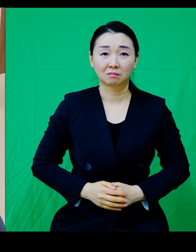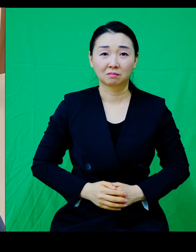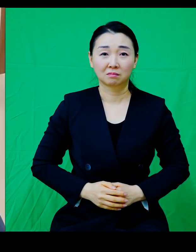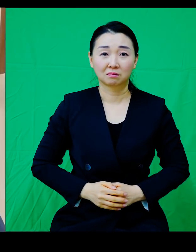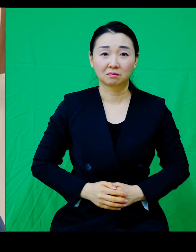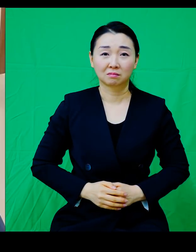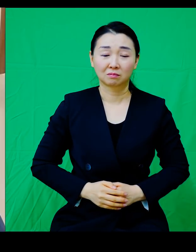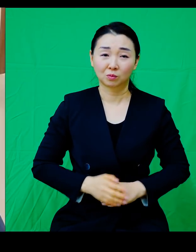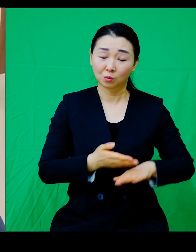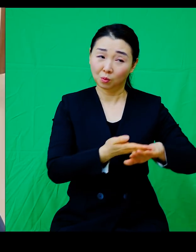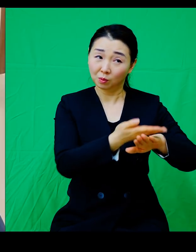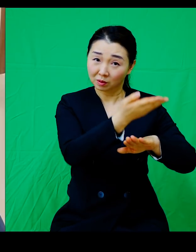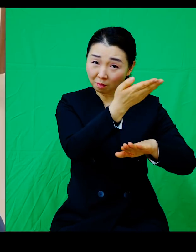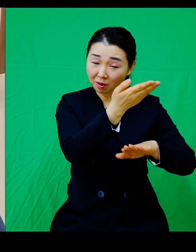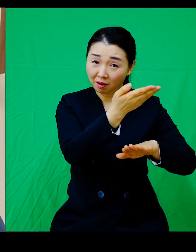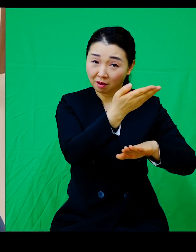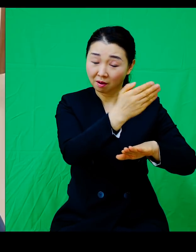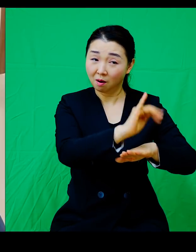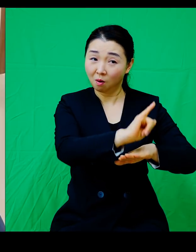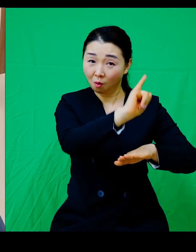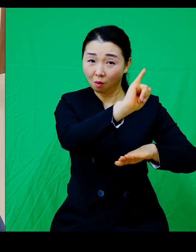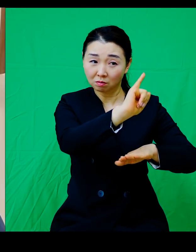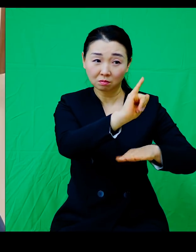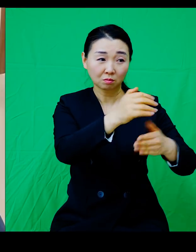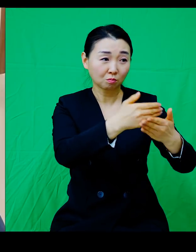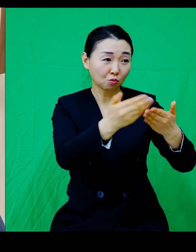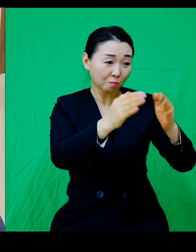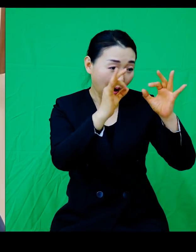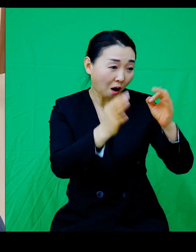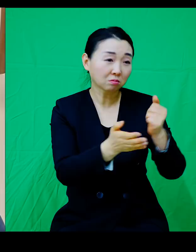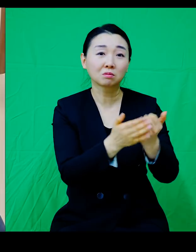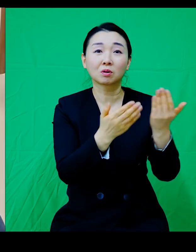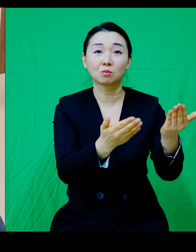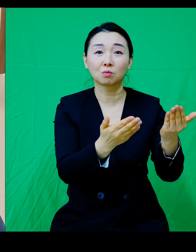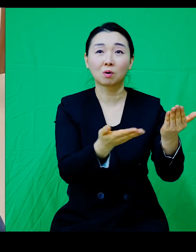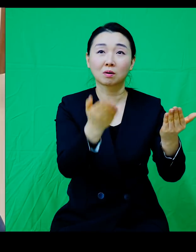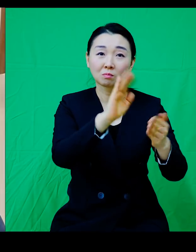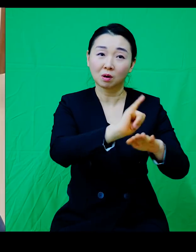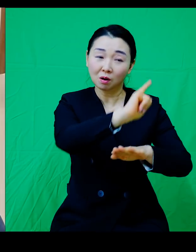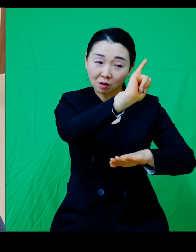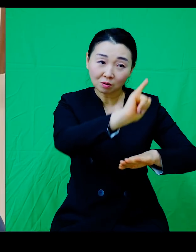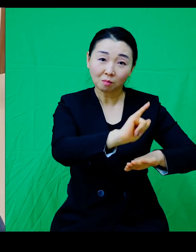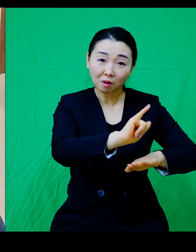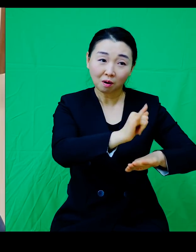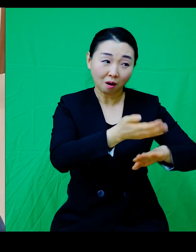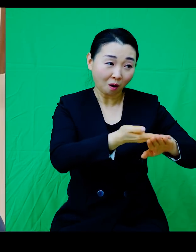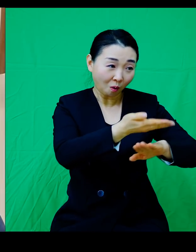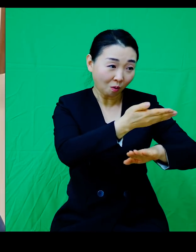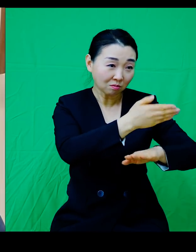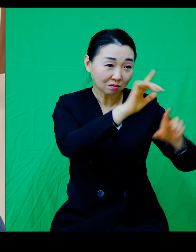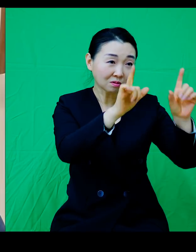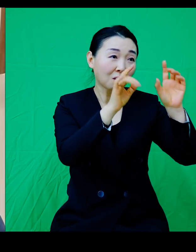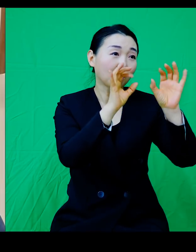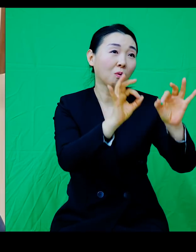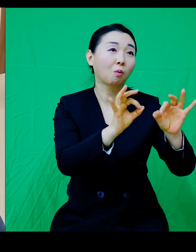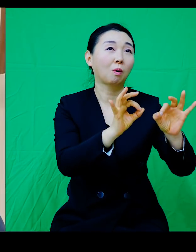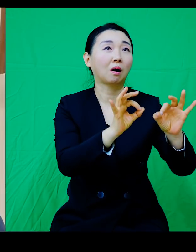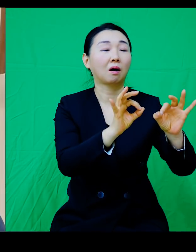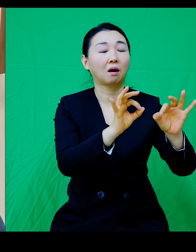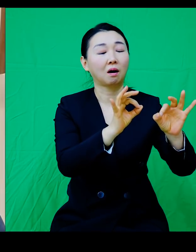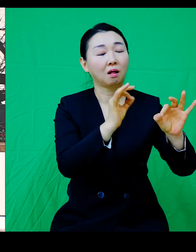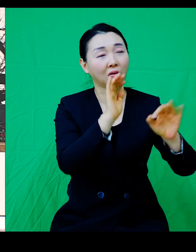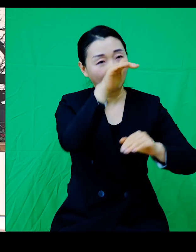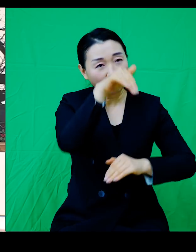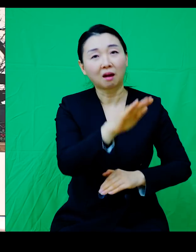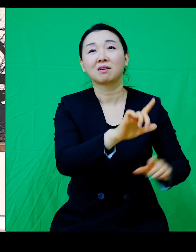거예요. 그러면서 이제 선배 언니들 작품을 굉장히 칭찬을 받는데 이제 선배 언니의 삶을 보니까 네. 굉장히 굴곡진